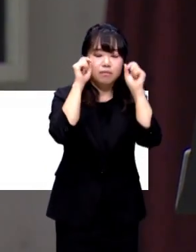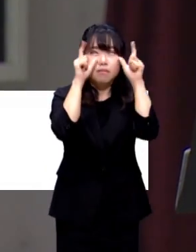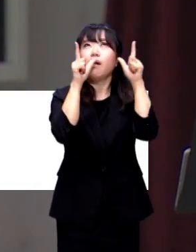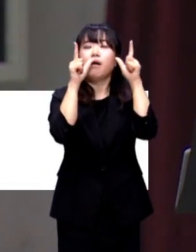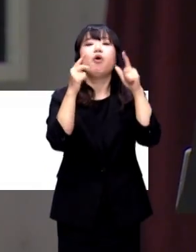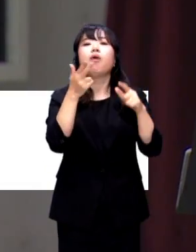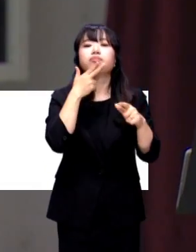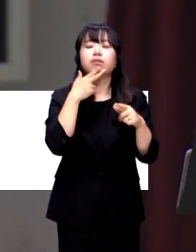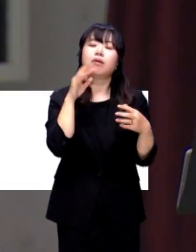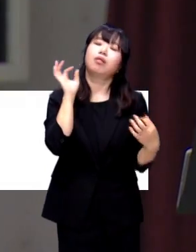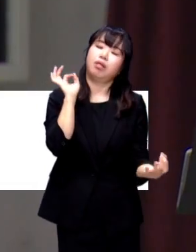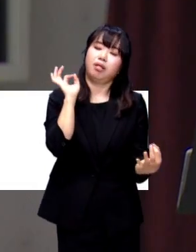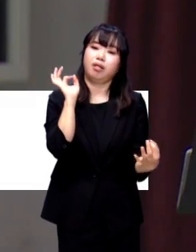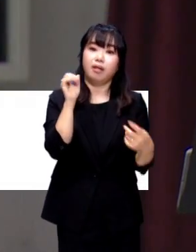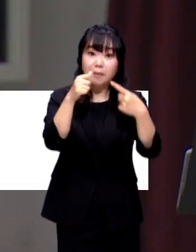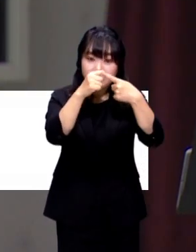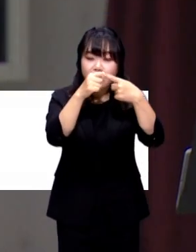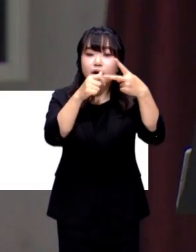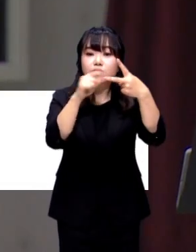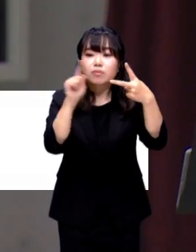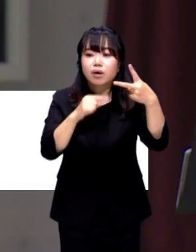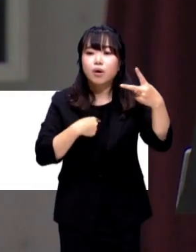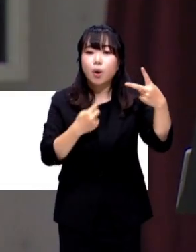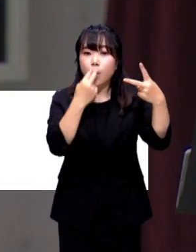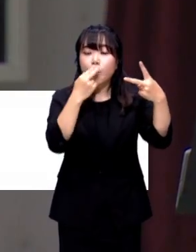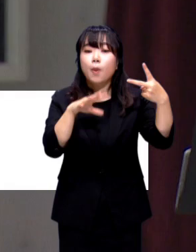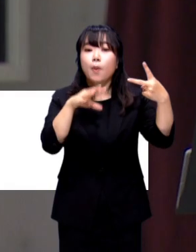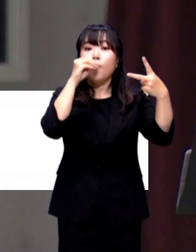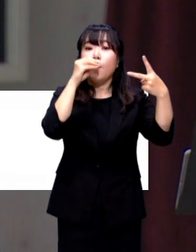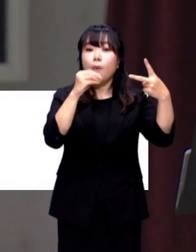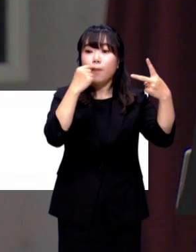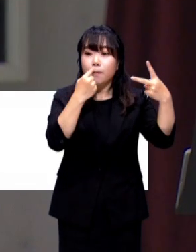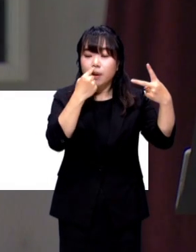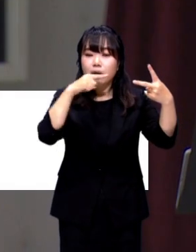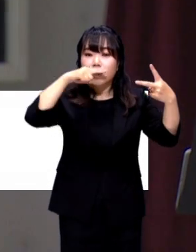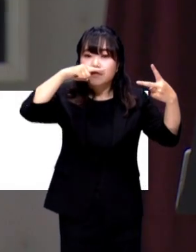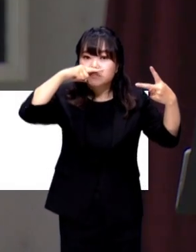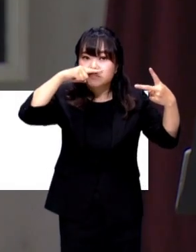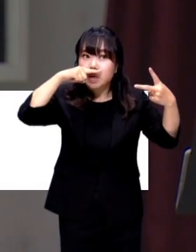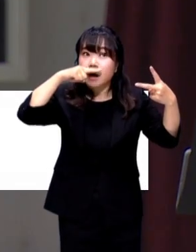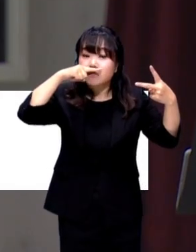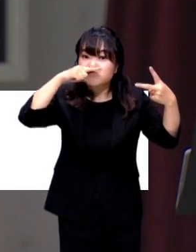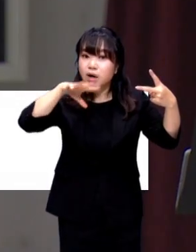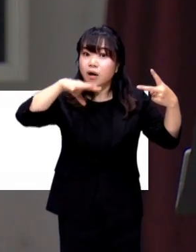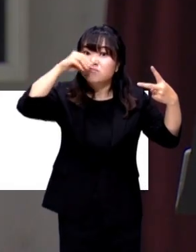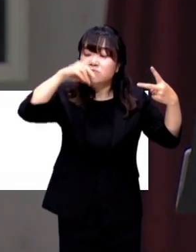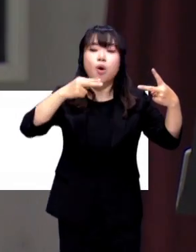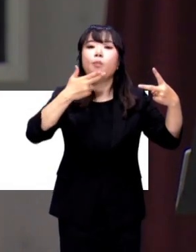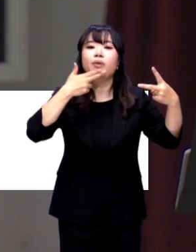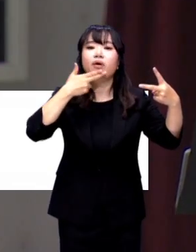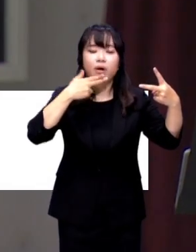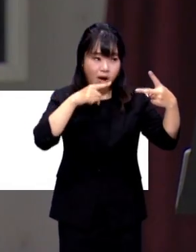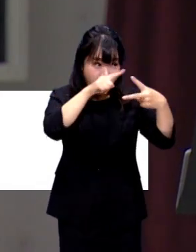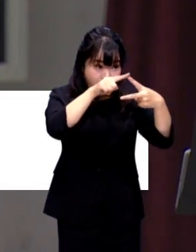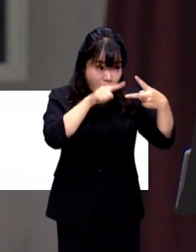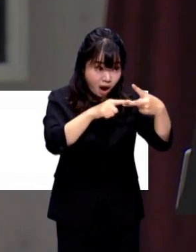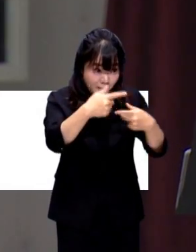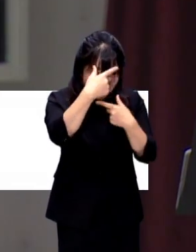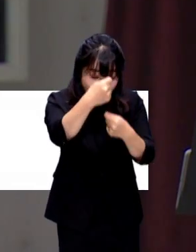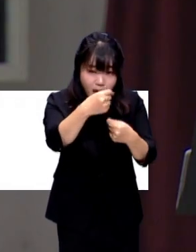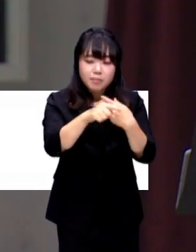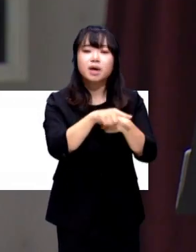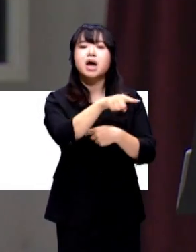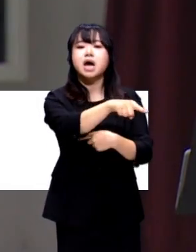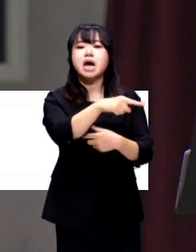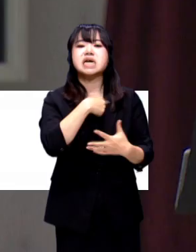움직임이 없습니다. 두 번째, 호흡을 확인했을 때 숨을 쉬지 않아요. 이 두 가지에 해당이 되면 우리는 이